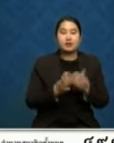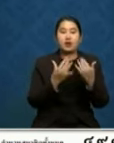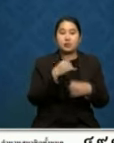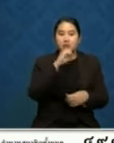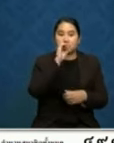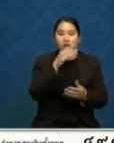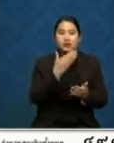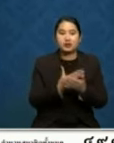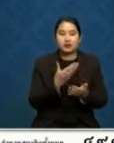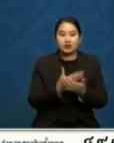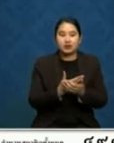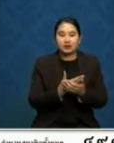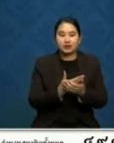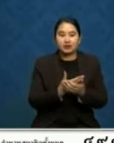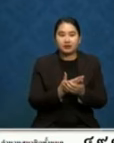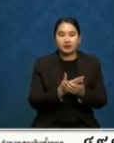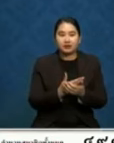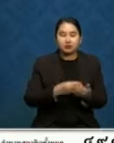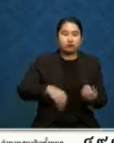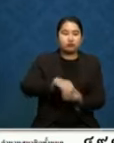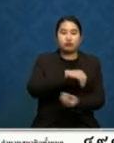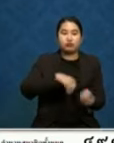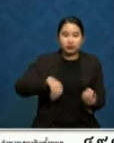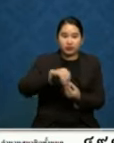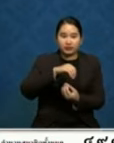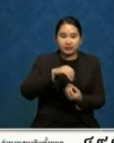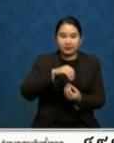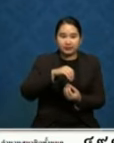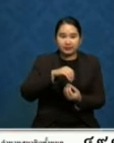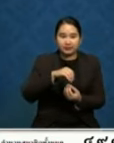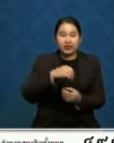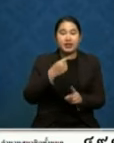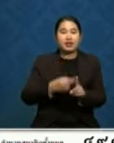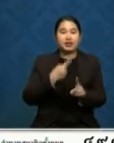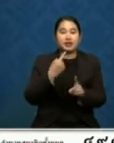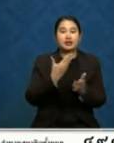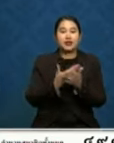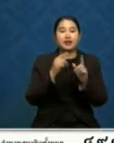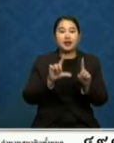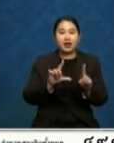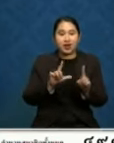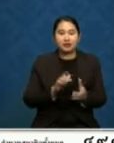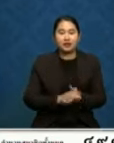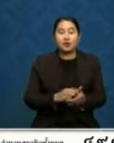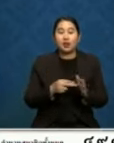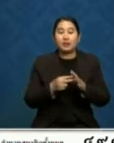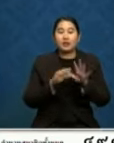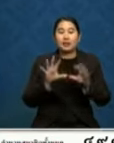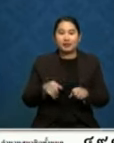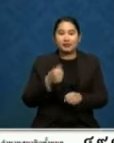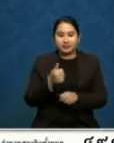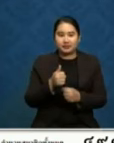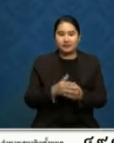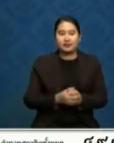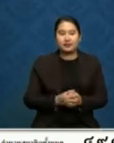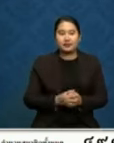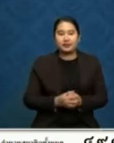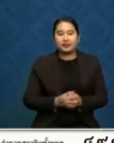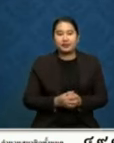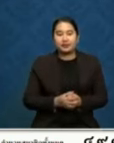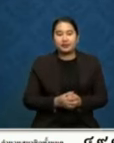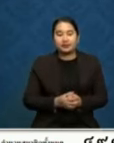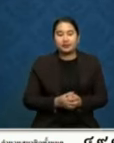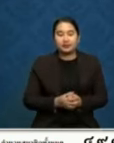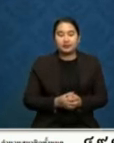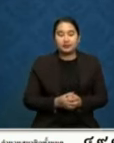งเงินหมุนเวียนเดือนละล้านบาทนี่คือสวยที่จับได้นะครับนอกจากนั้นแ